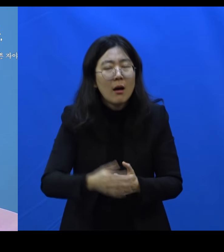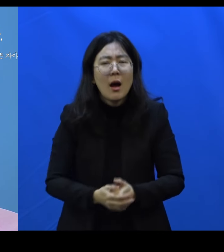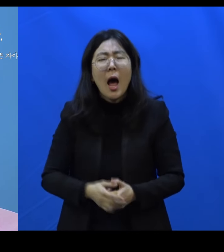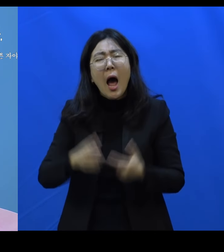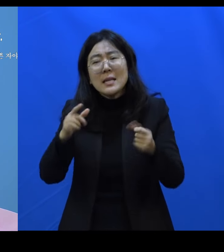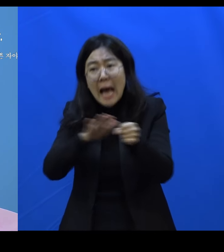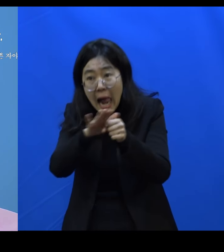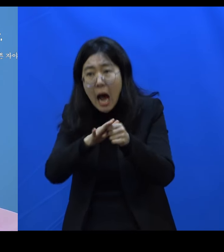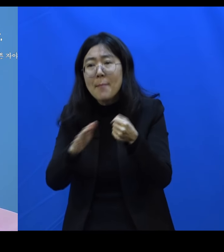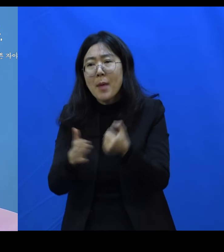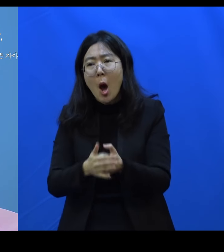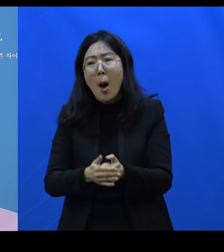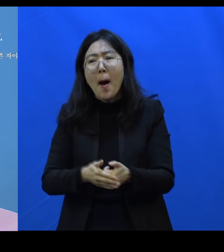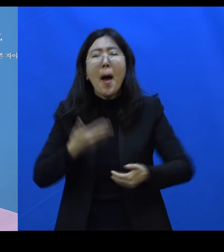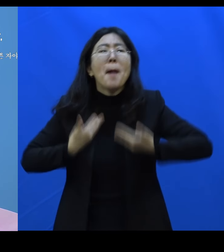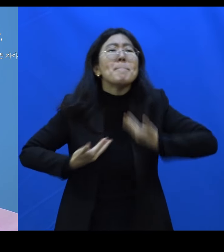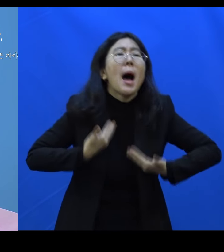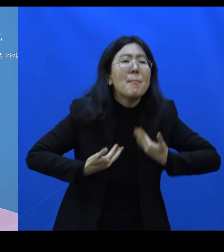주님은 달려오셨다.